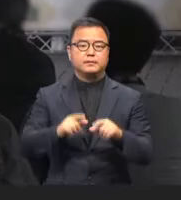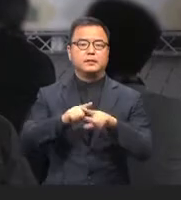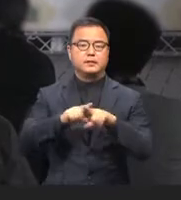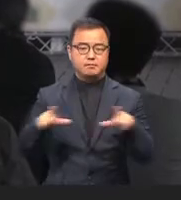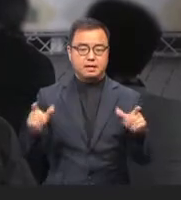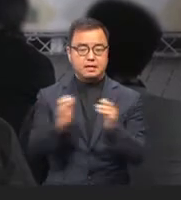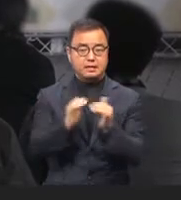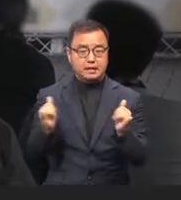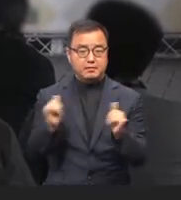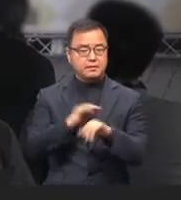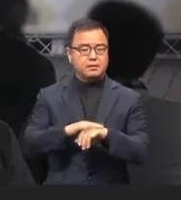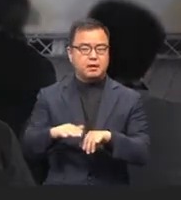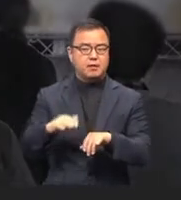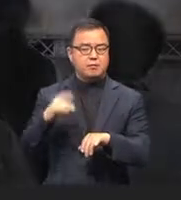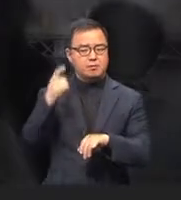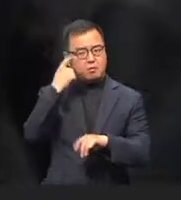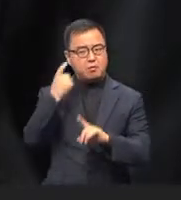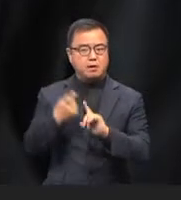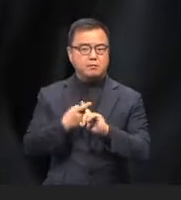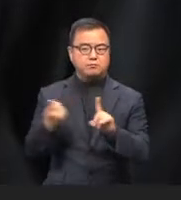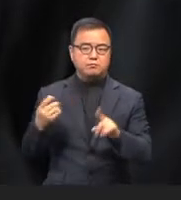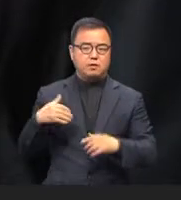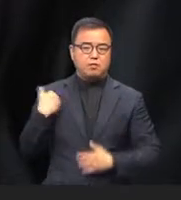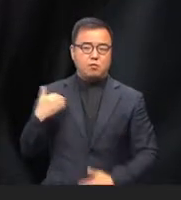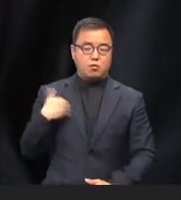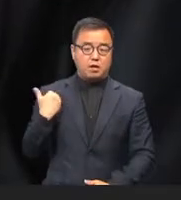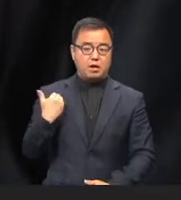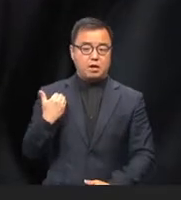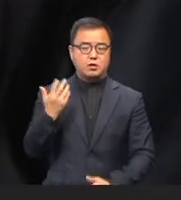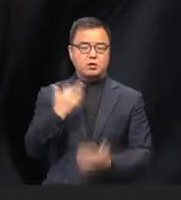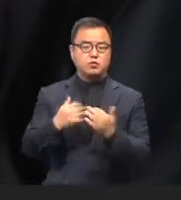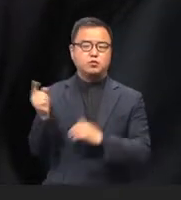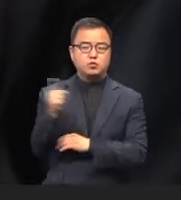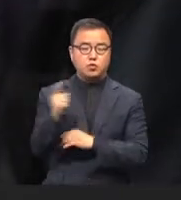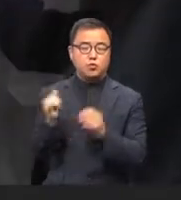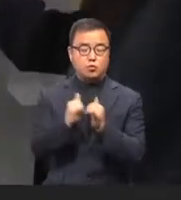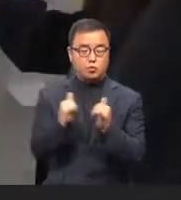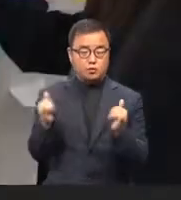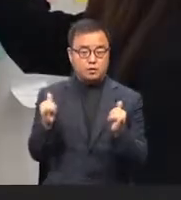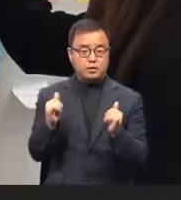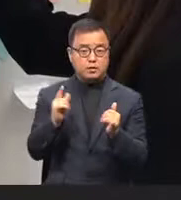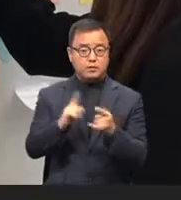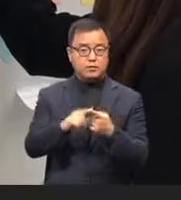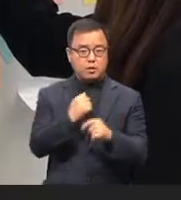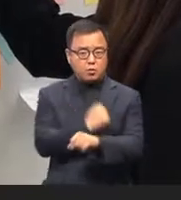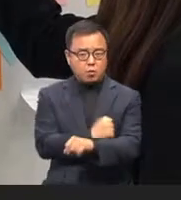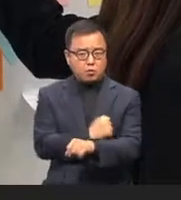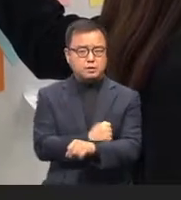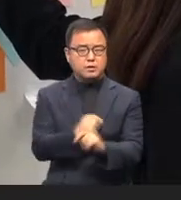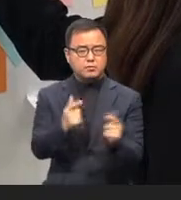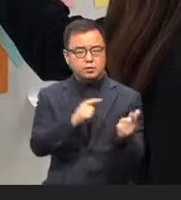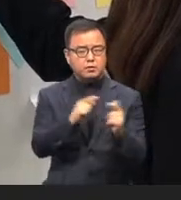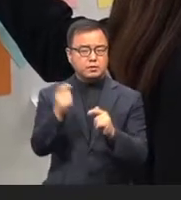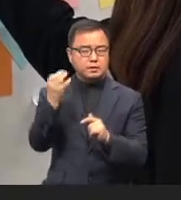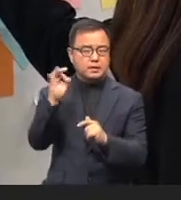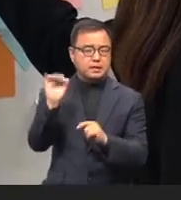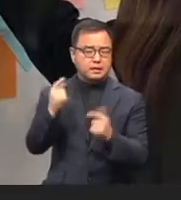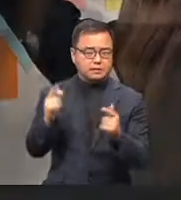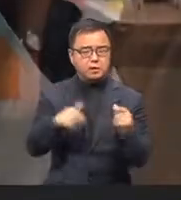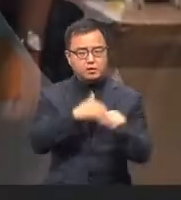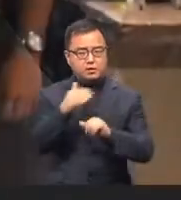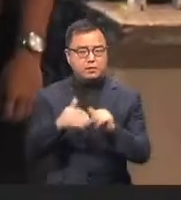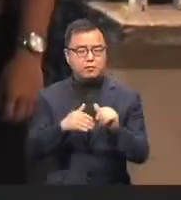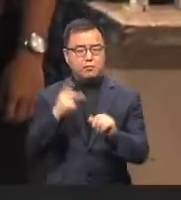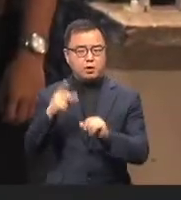대중에게 다소 관심 밖이었던 소방관 공상 불승인 문제를 공론화시키며 소방관들을 위한